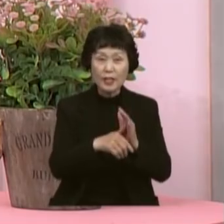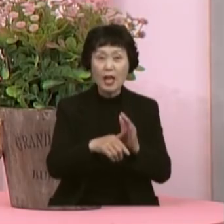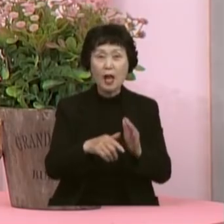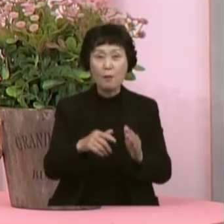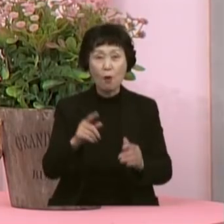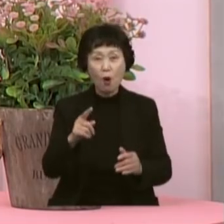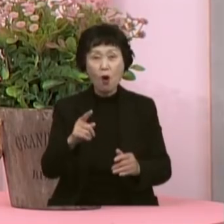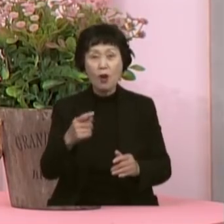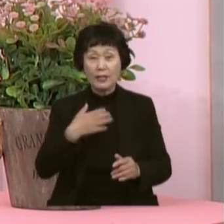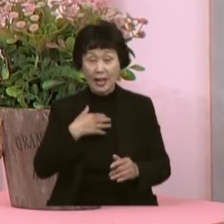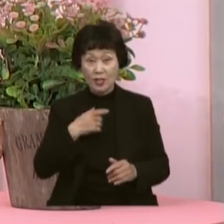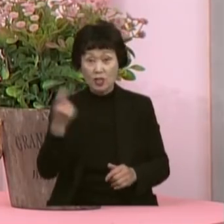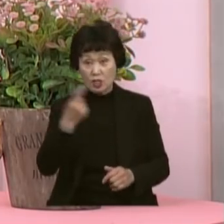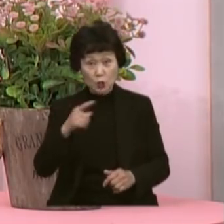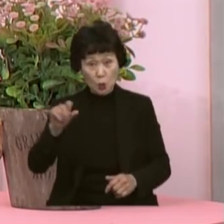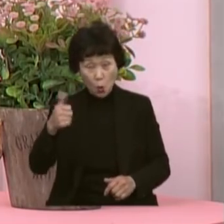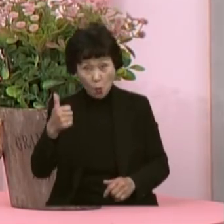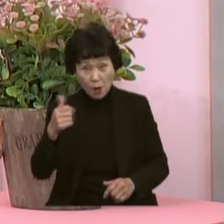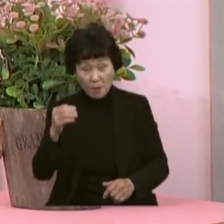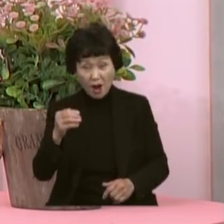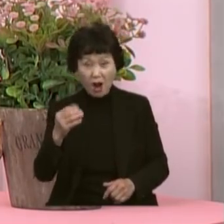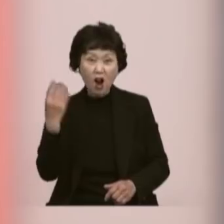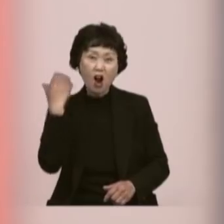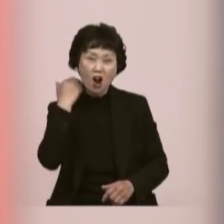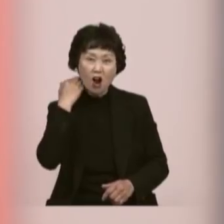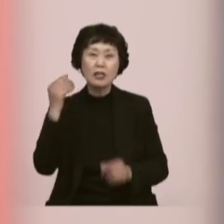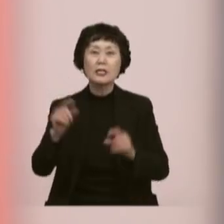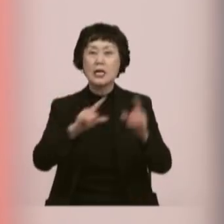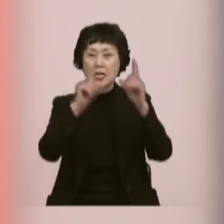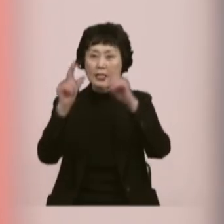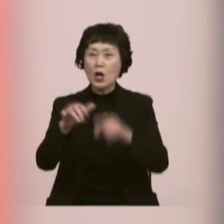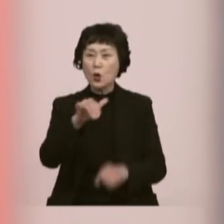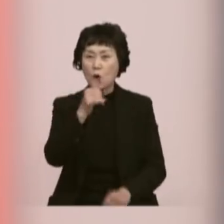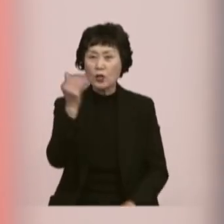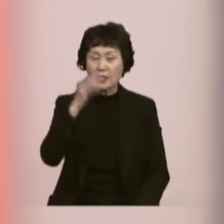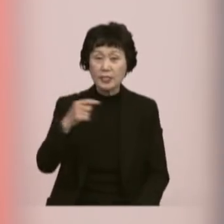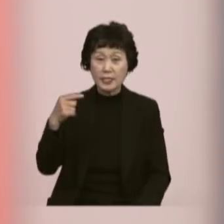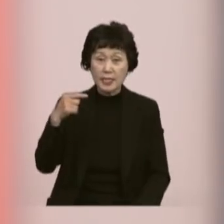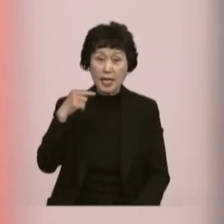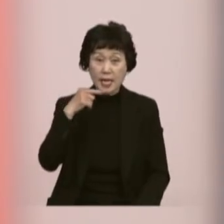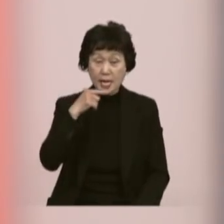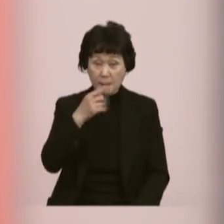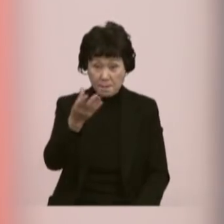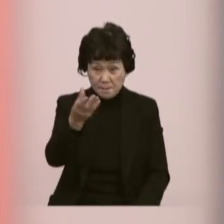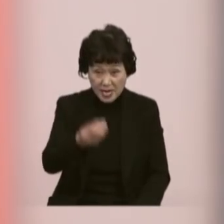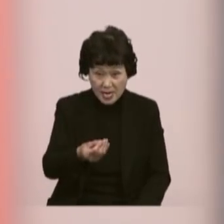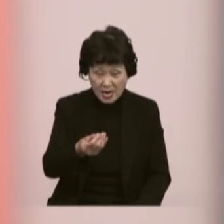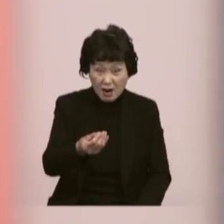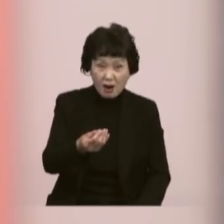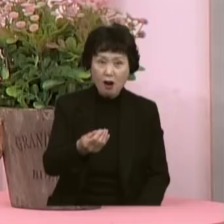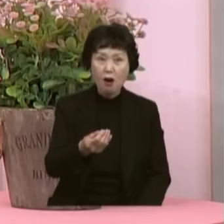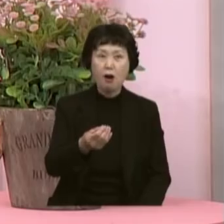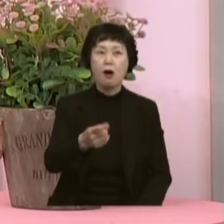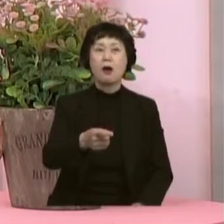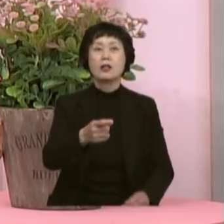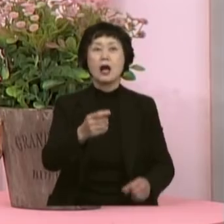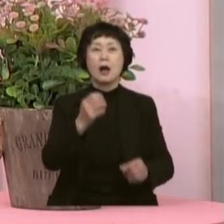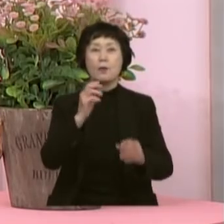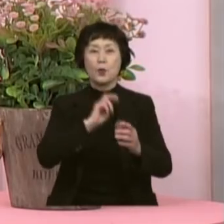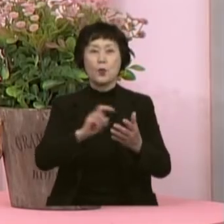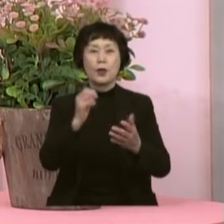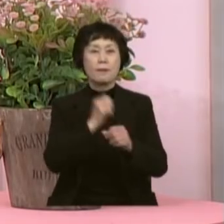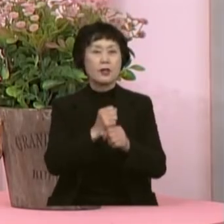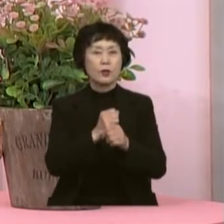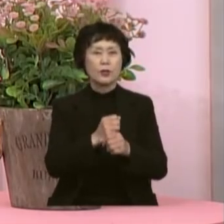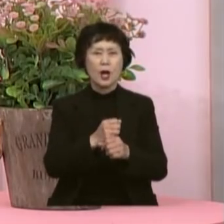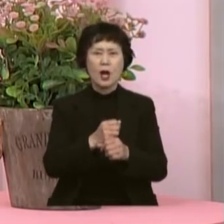빚져가지고 들어가서 저 1,500만 원째 전세 살면서 이게 뭐지? 막 그런 어떤 갈등이 생기더라고. 그러니까 유명하지